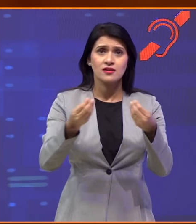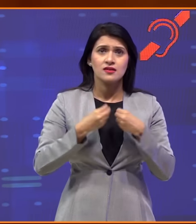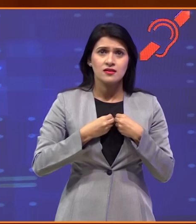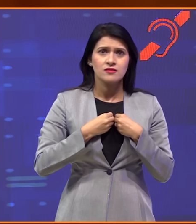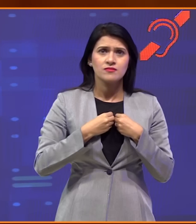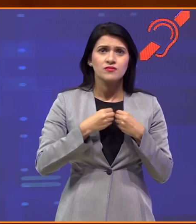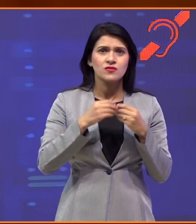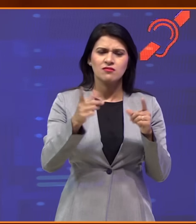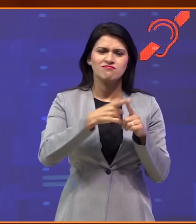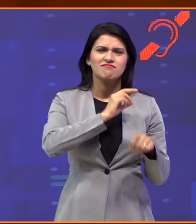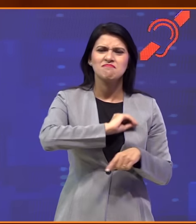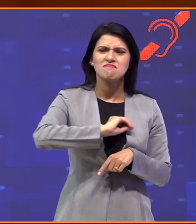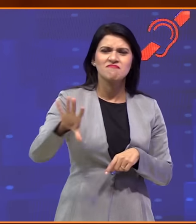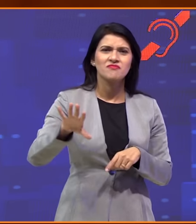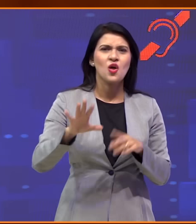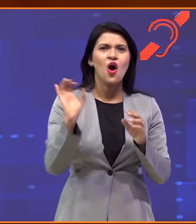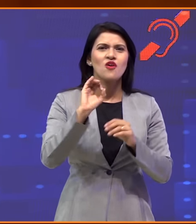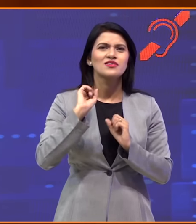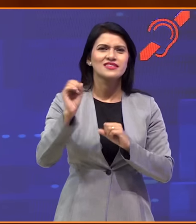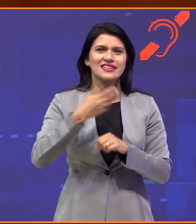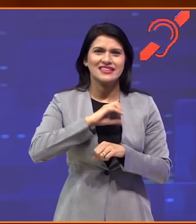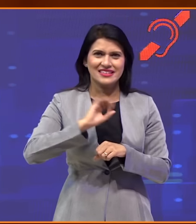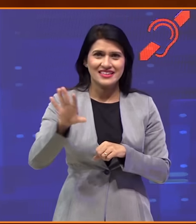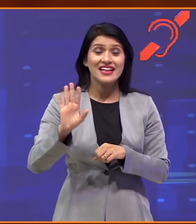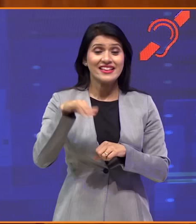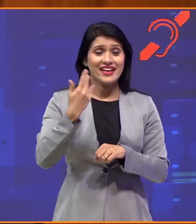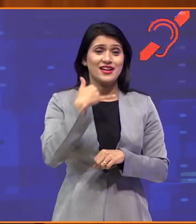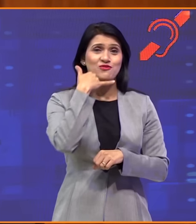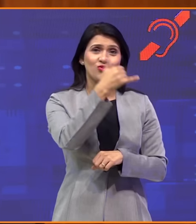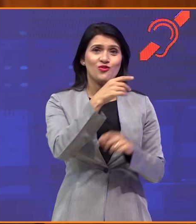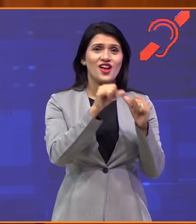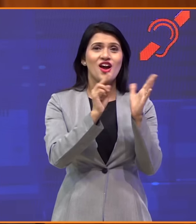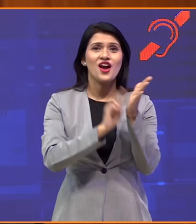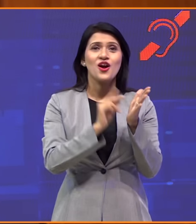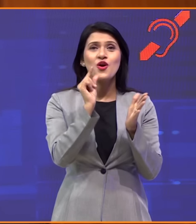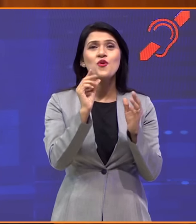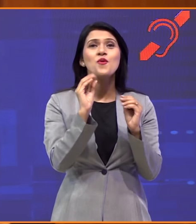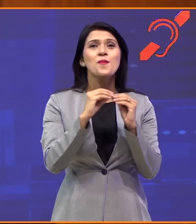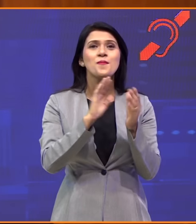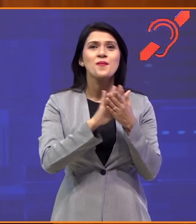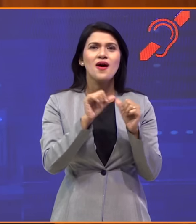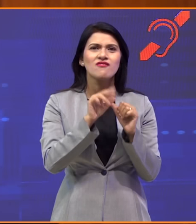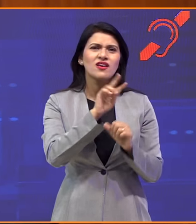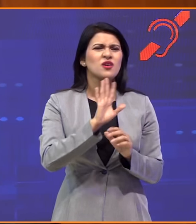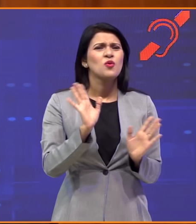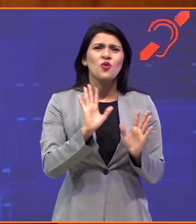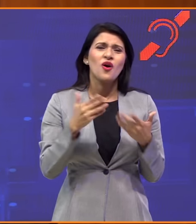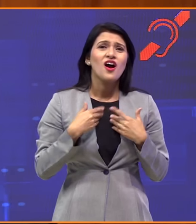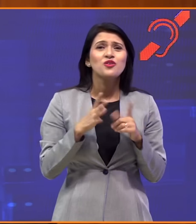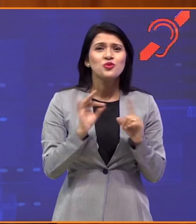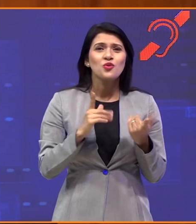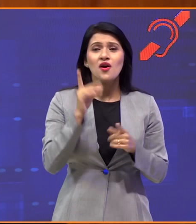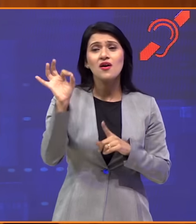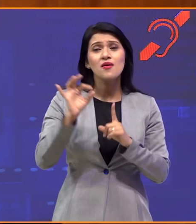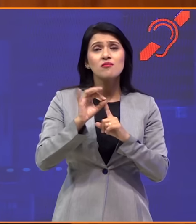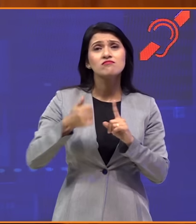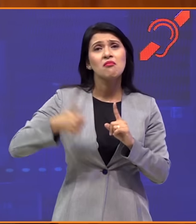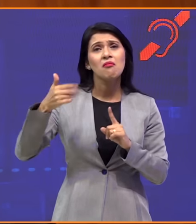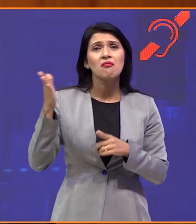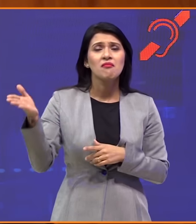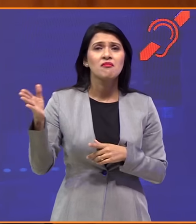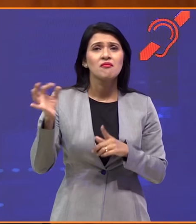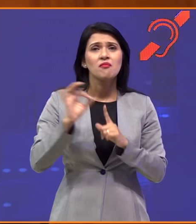ऑफिस में फेंक के आ गया था उसके बाद अनुभव सिन्हा को फोन किया तो अनुभव सिन्हा कहा कि यार वो तो प्रोड्यूसर है मैं इसमें क्या कर सकता हूं इसलिए मैं